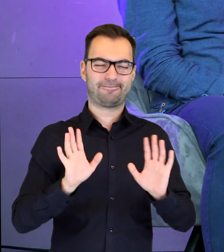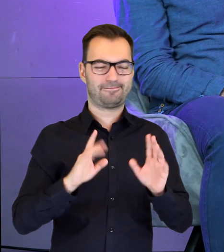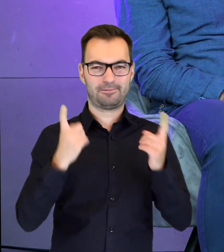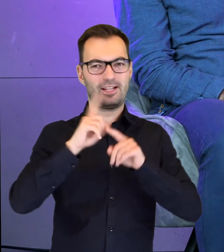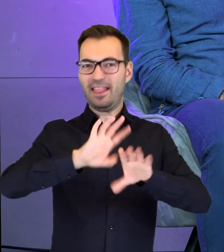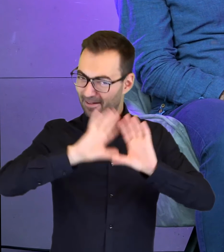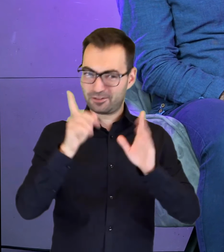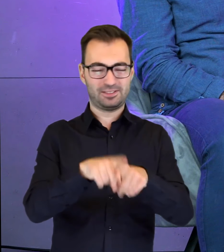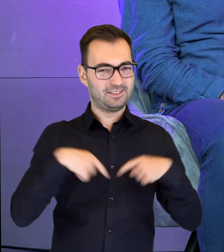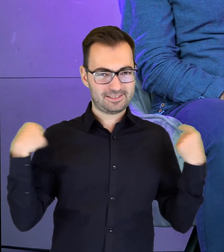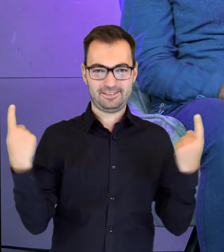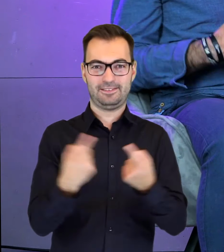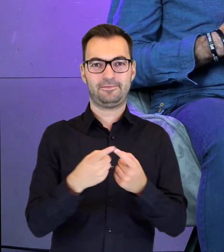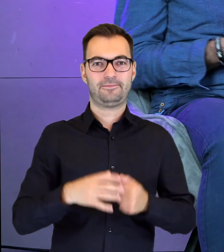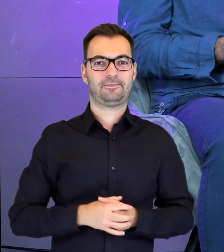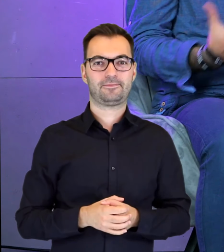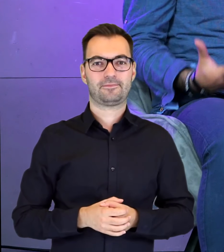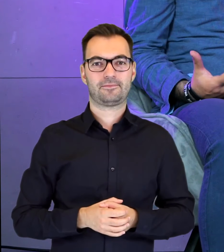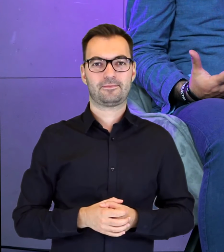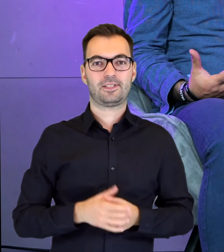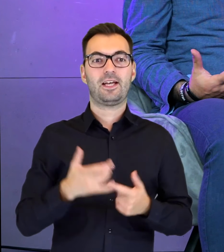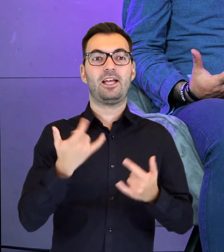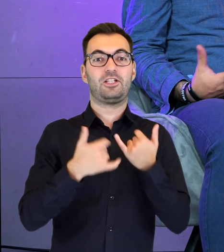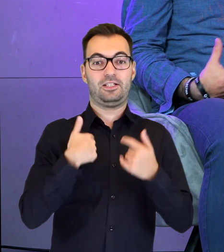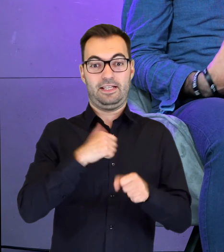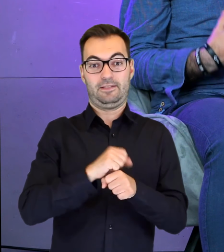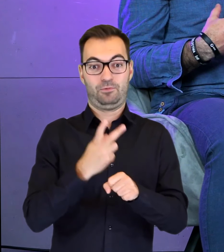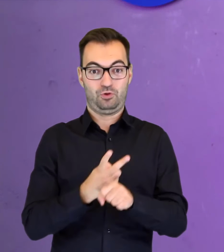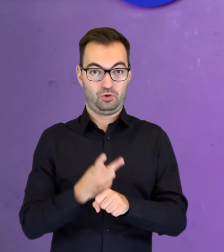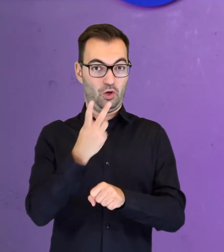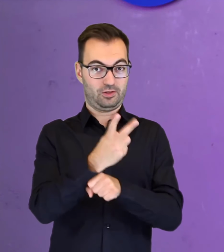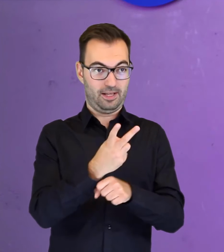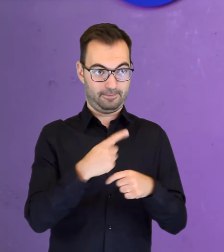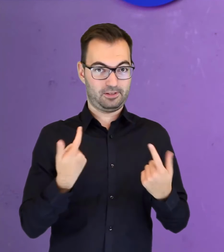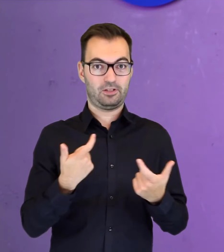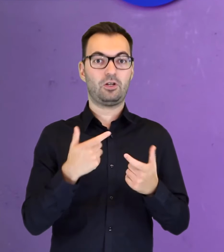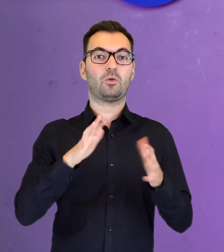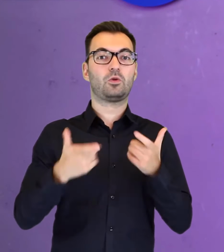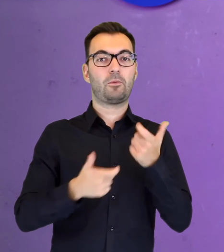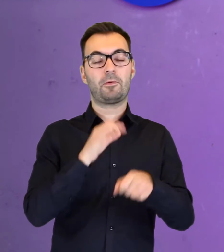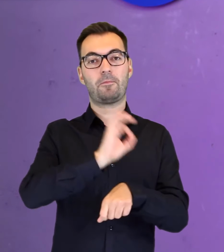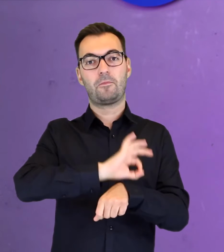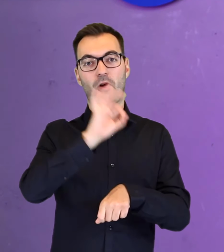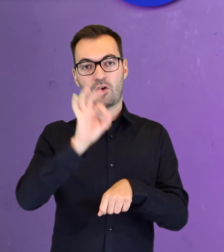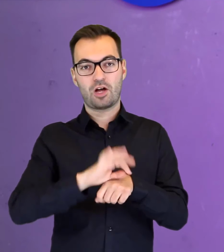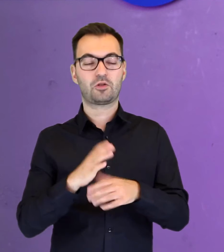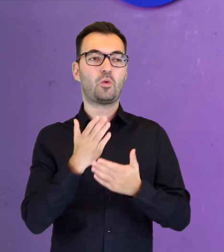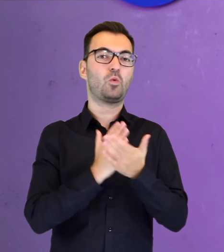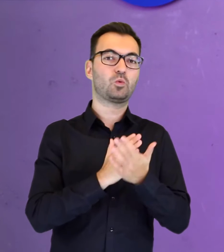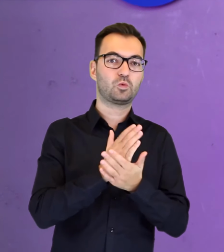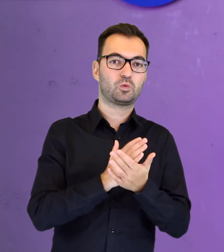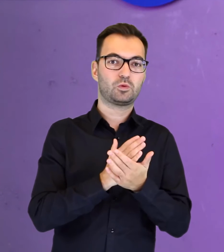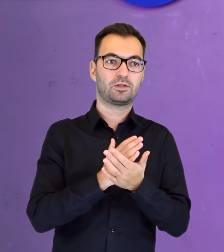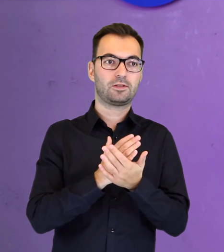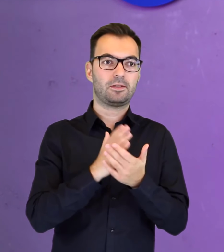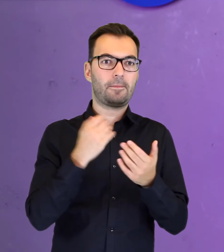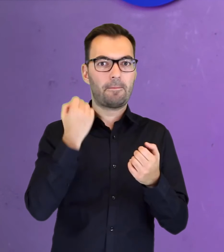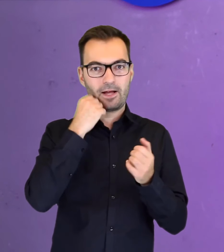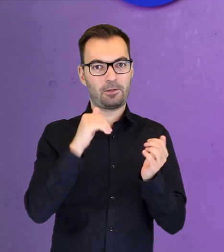to jest tylko dla osób z niepełnosprawnością uważam że dla nas wszystkich Bo de facto bycie dostępnym oznacza tworzenie